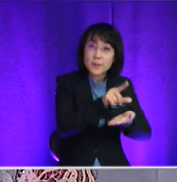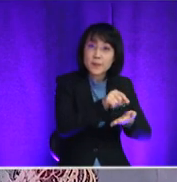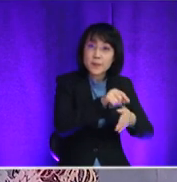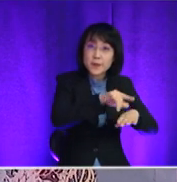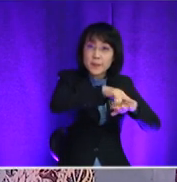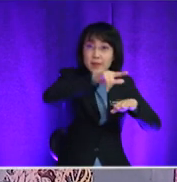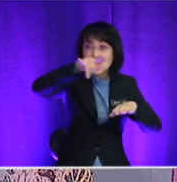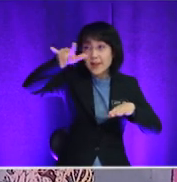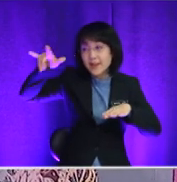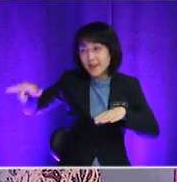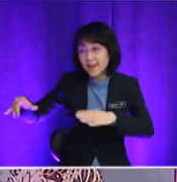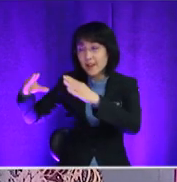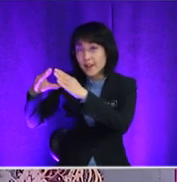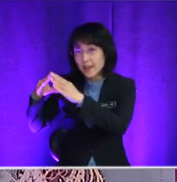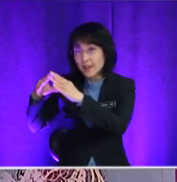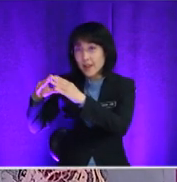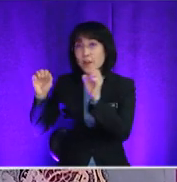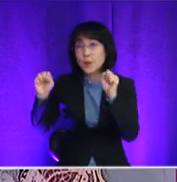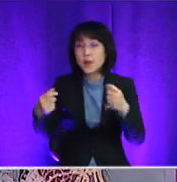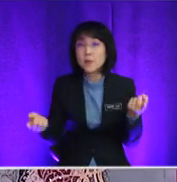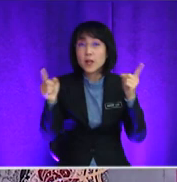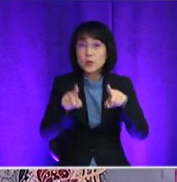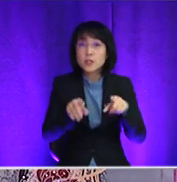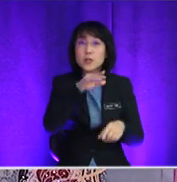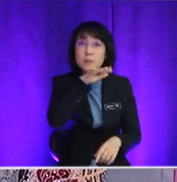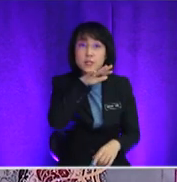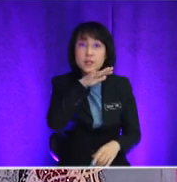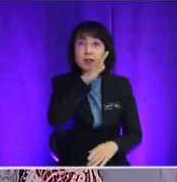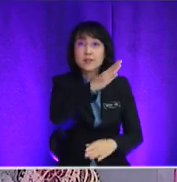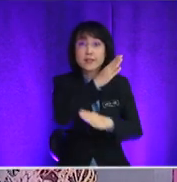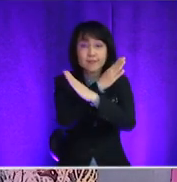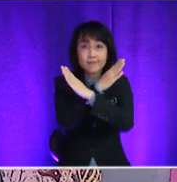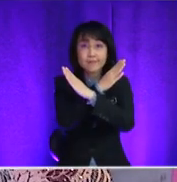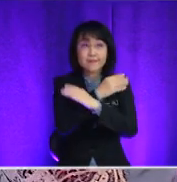yang kuman yang ada pada kaki lalat